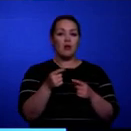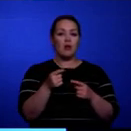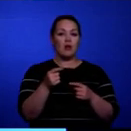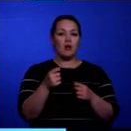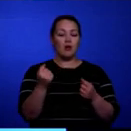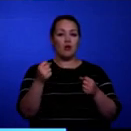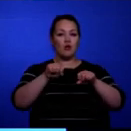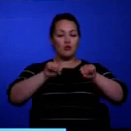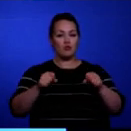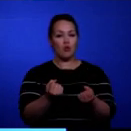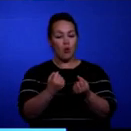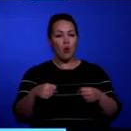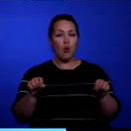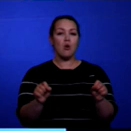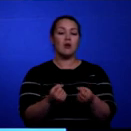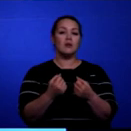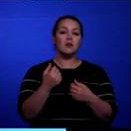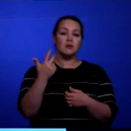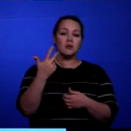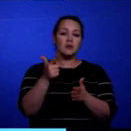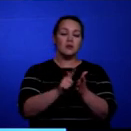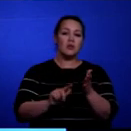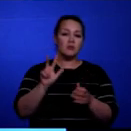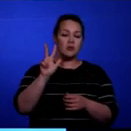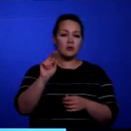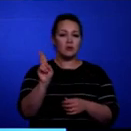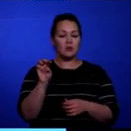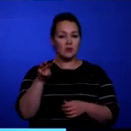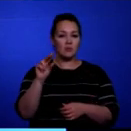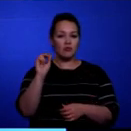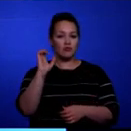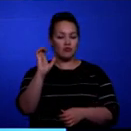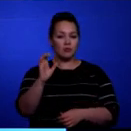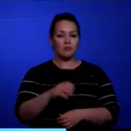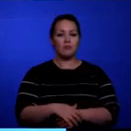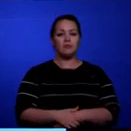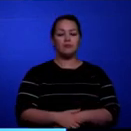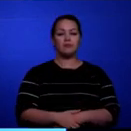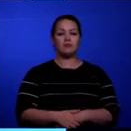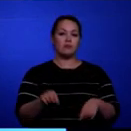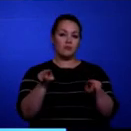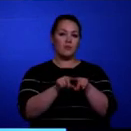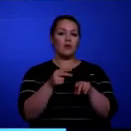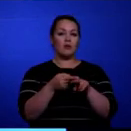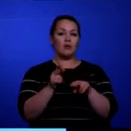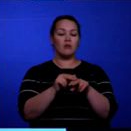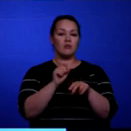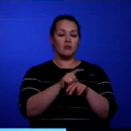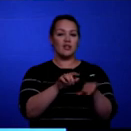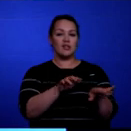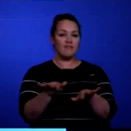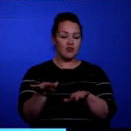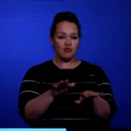километров в час ну что же постараемся ответить на этот вопрос а так как эта задача на движение